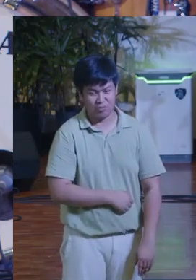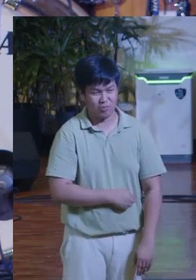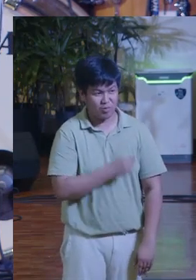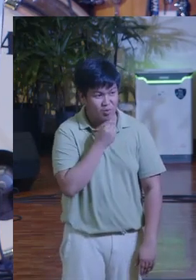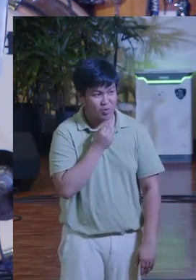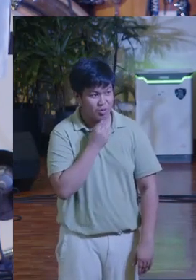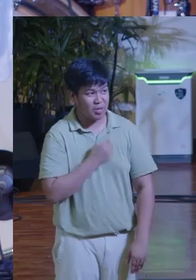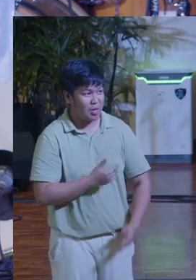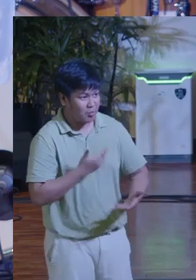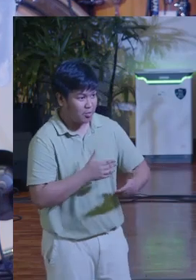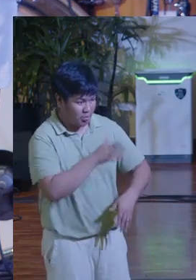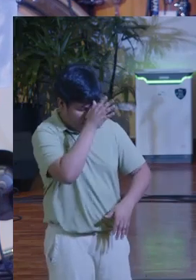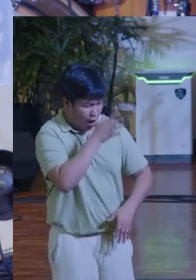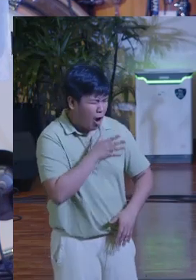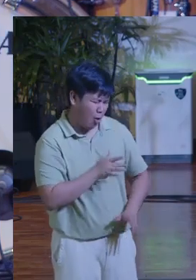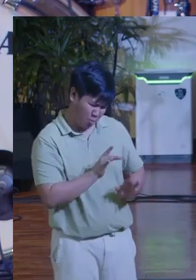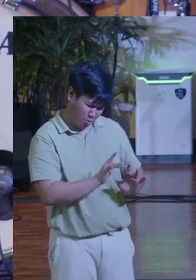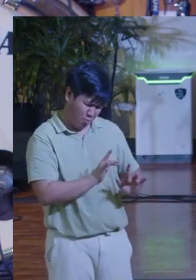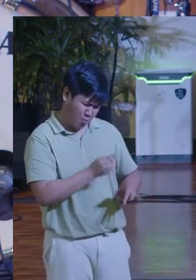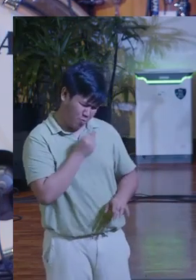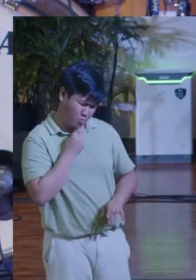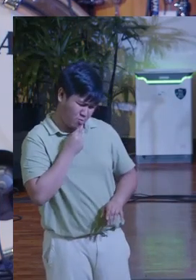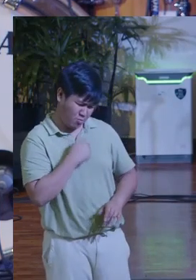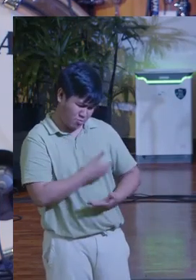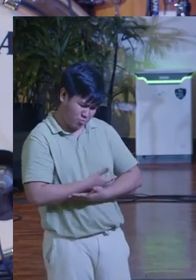Baka po cute yung bata.